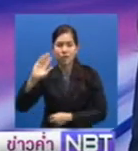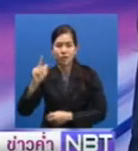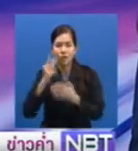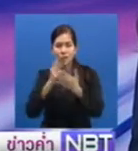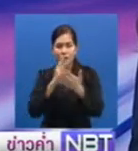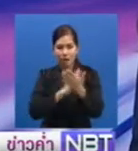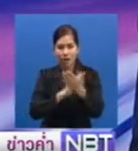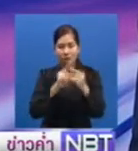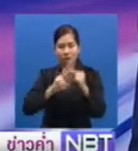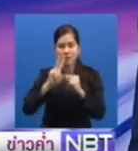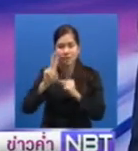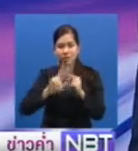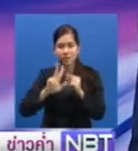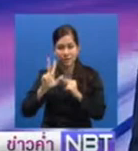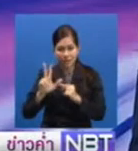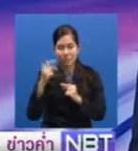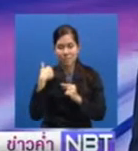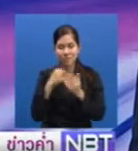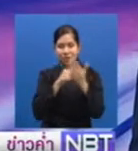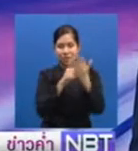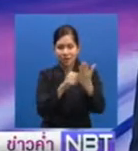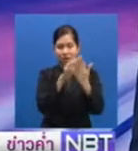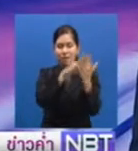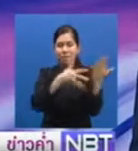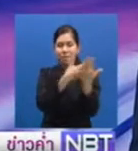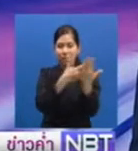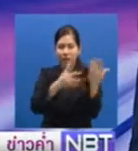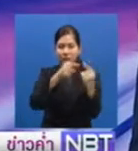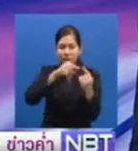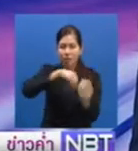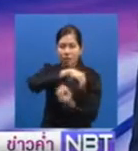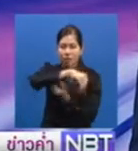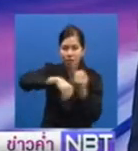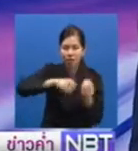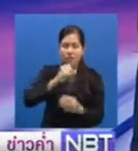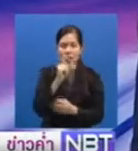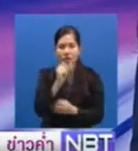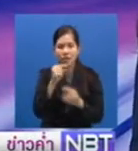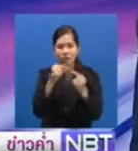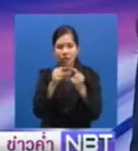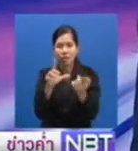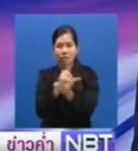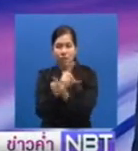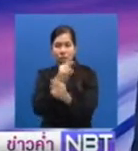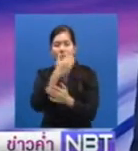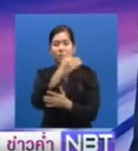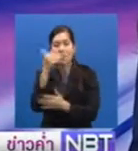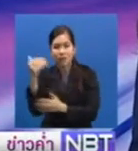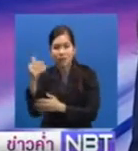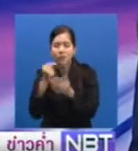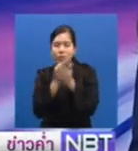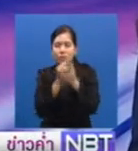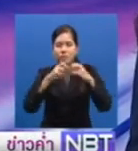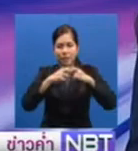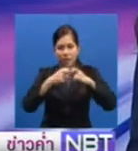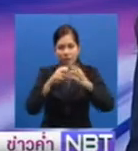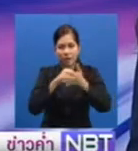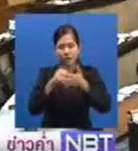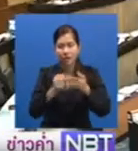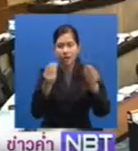และ 3ยามว่าเดินตามแผนพัฒนาเศรษฐกิจและสังคมแห่งชาติมุ่งแก้ปัญหาความเดือดร้อนของประชาชนค่ะ